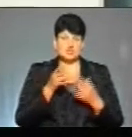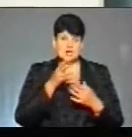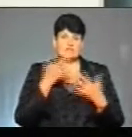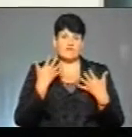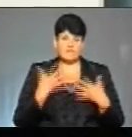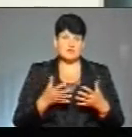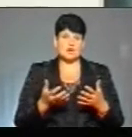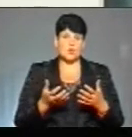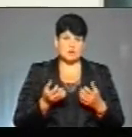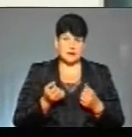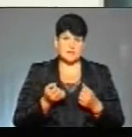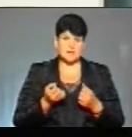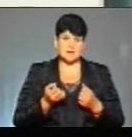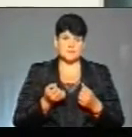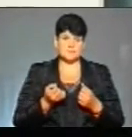вже отримали